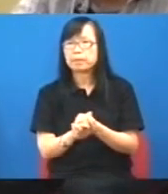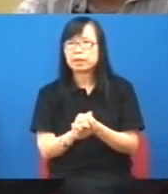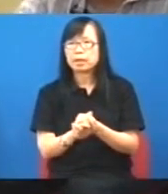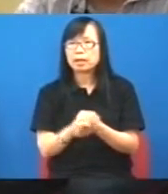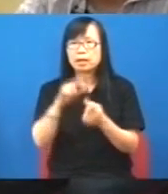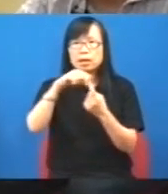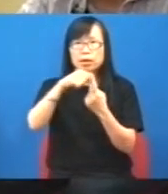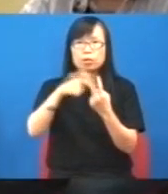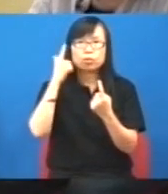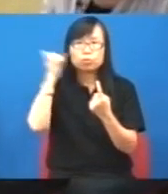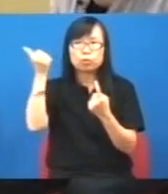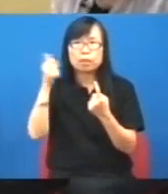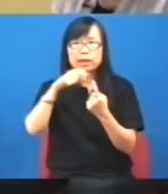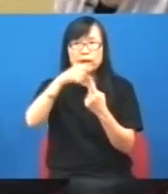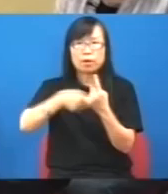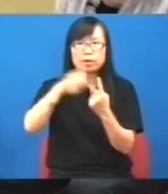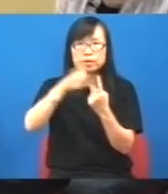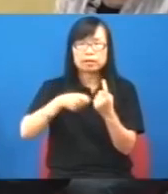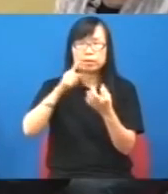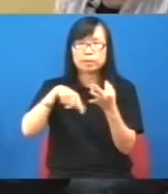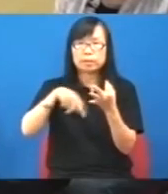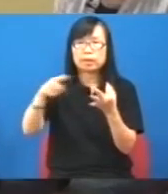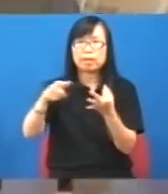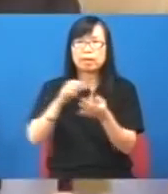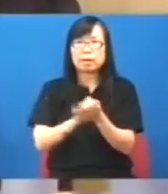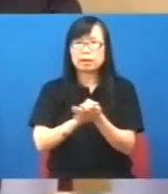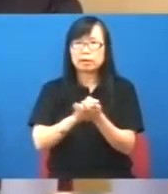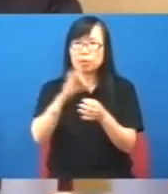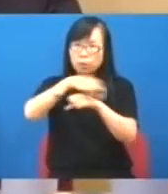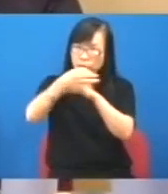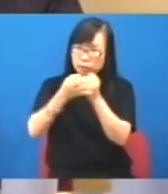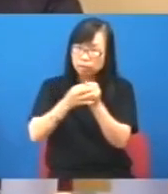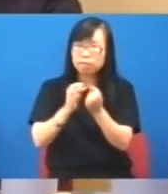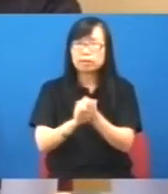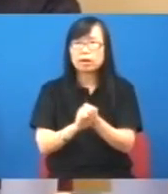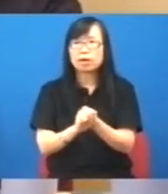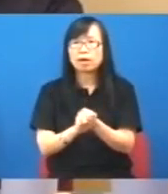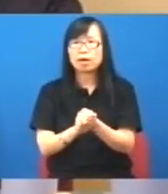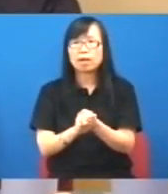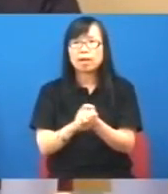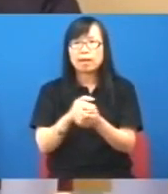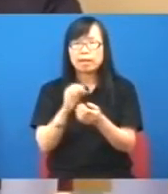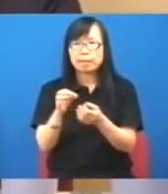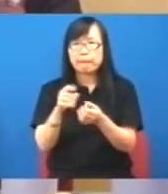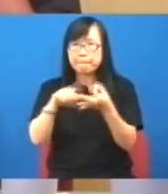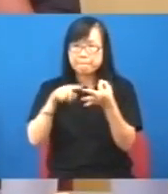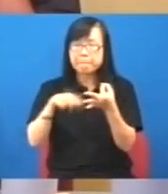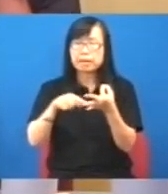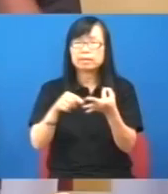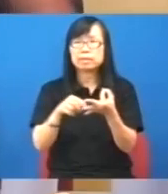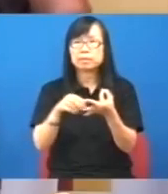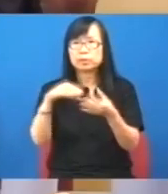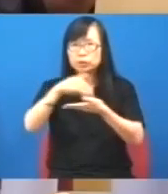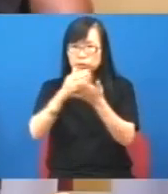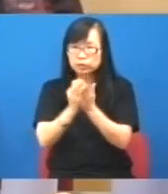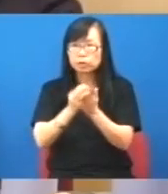地滿咧壟斷曬加勒比海嗰啲生果嘅生意，大家食地滿雜果啊！咁當然啦，而家就